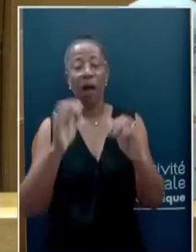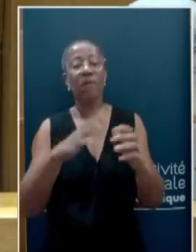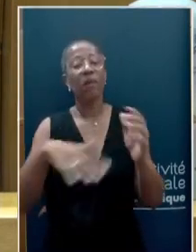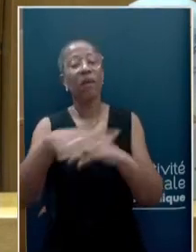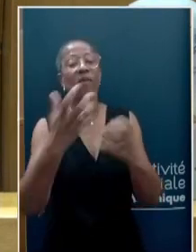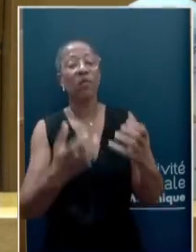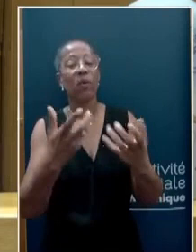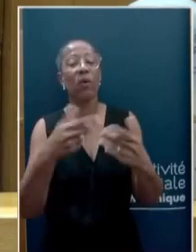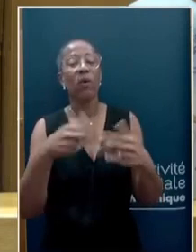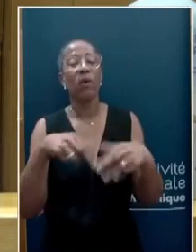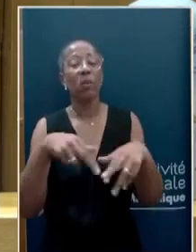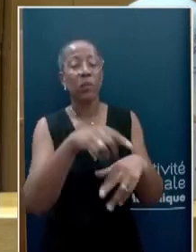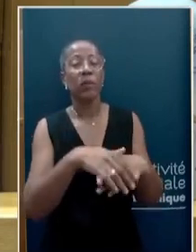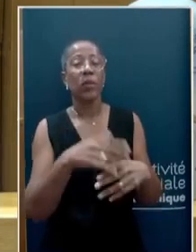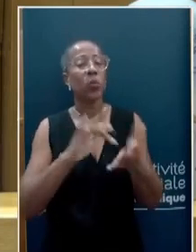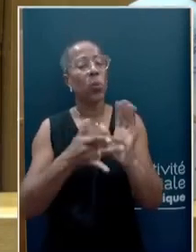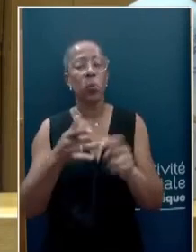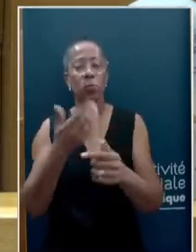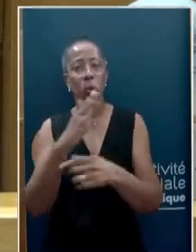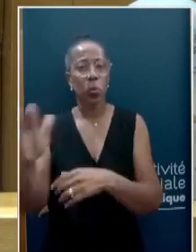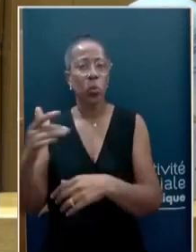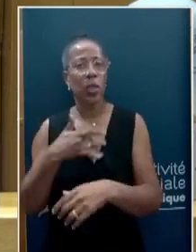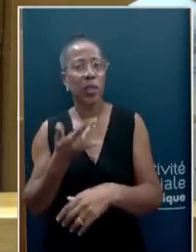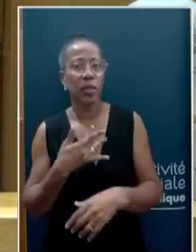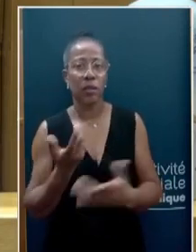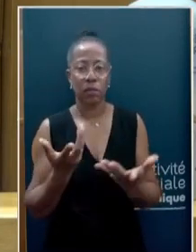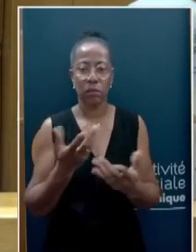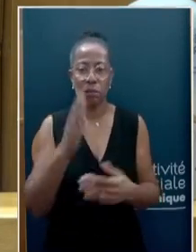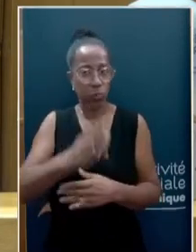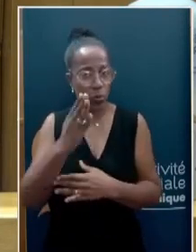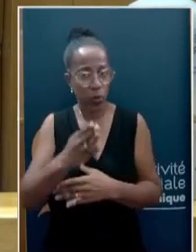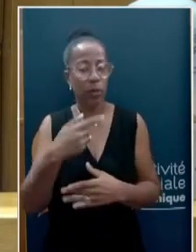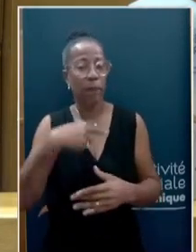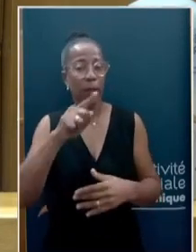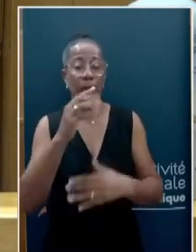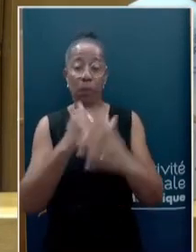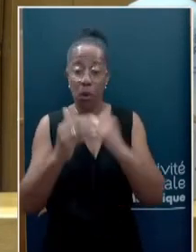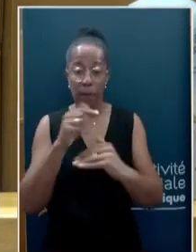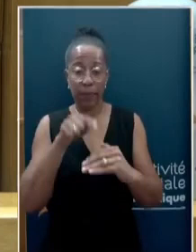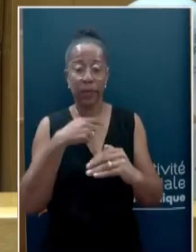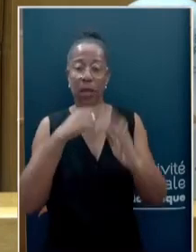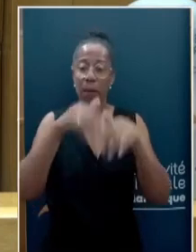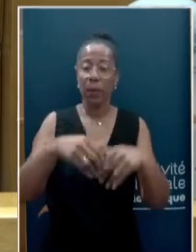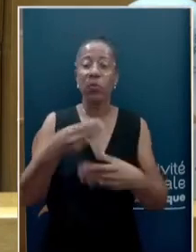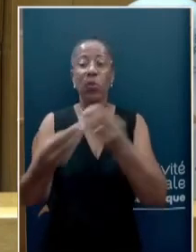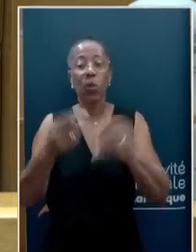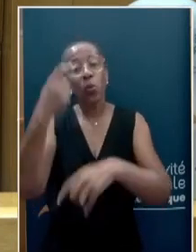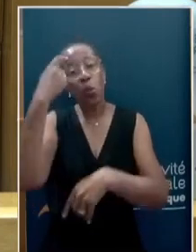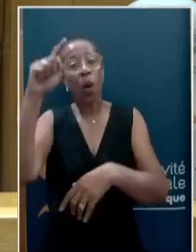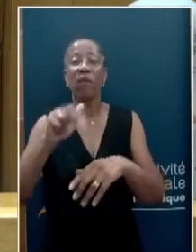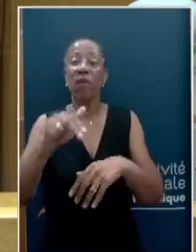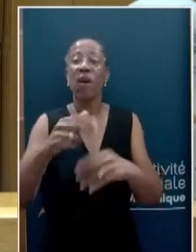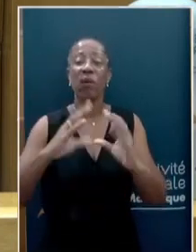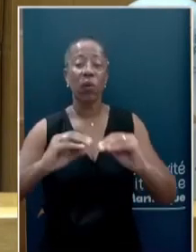les autres, c'est bien intéressant, c'est nécessaire. Mais le programmer là, et puis faire croire que vous allez pouvoir tout réaliser,